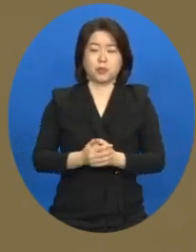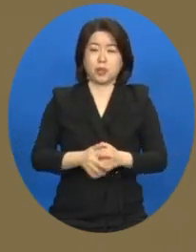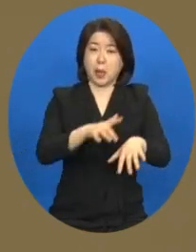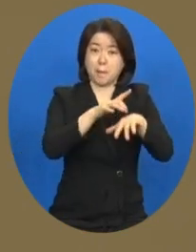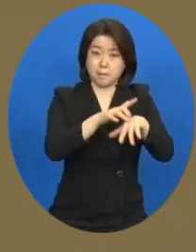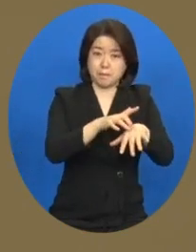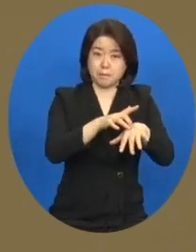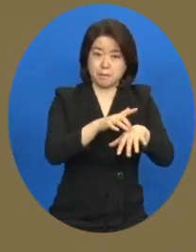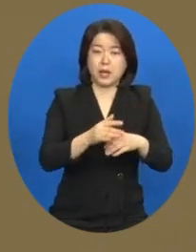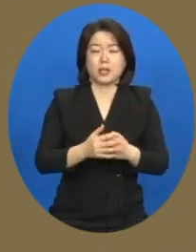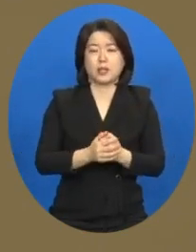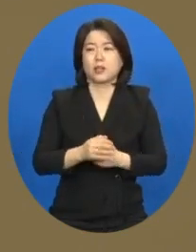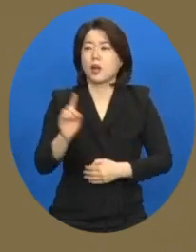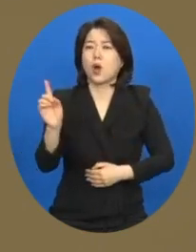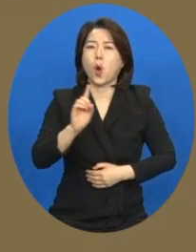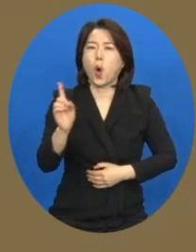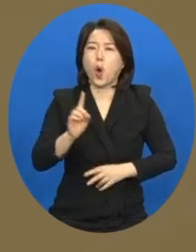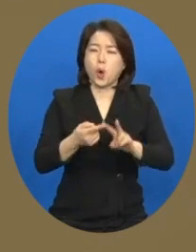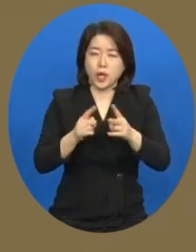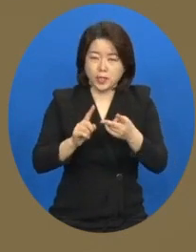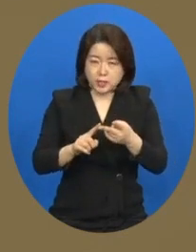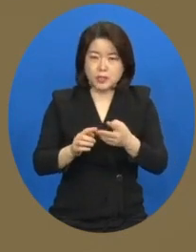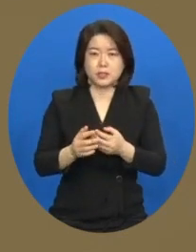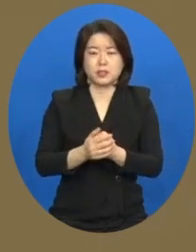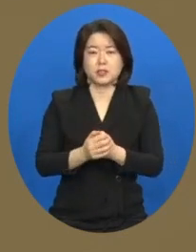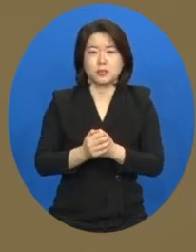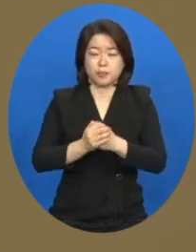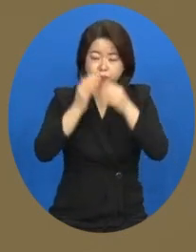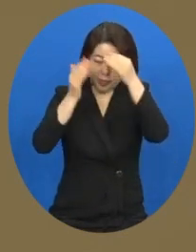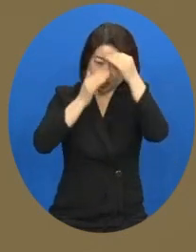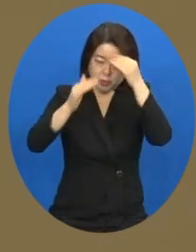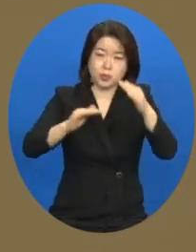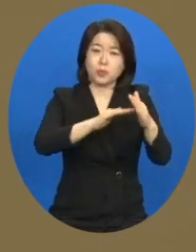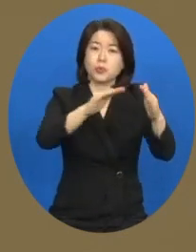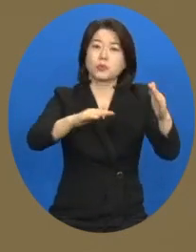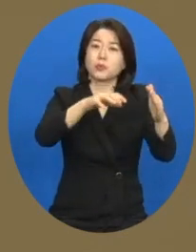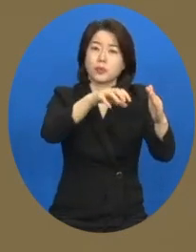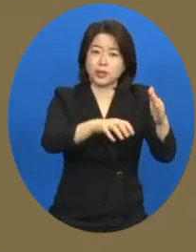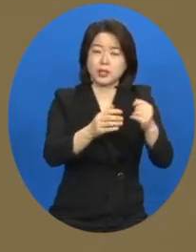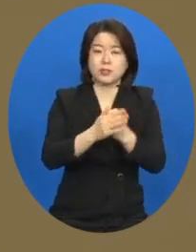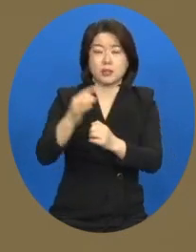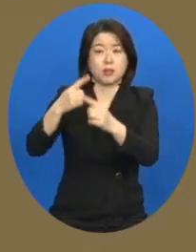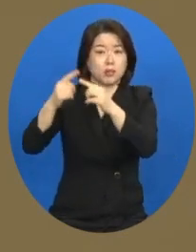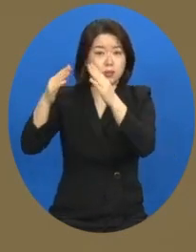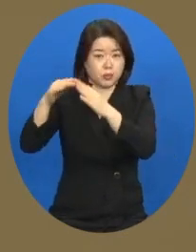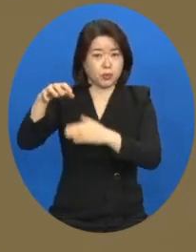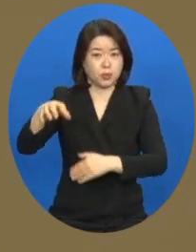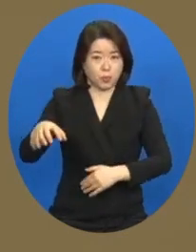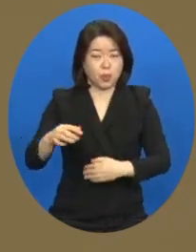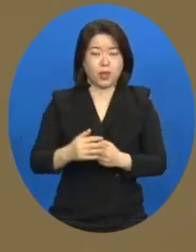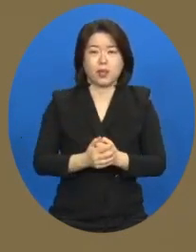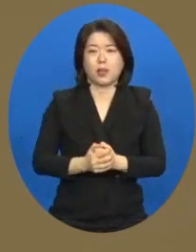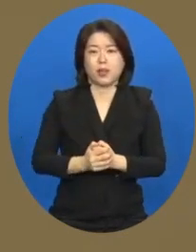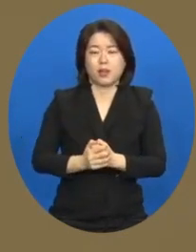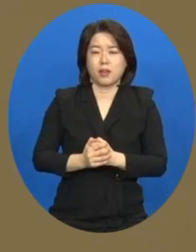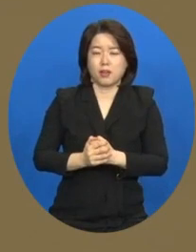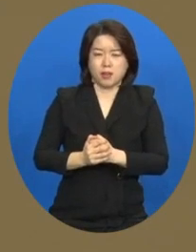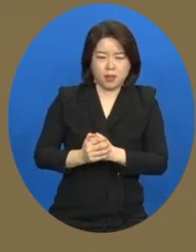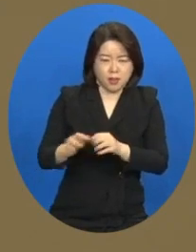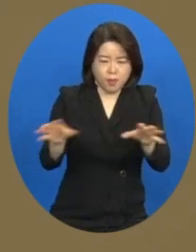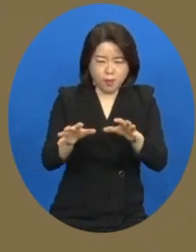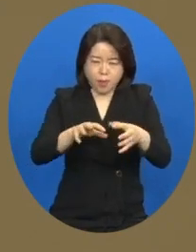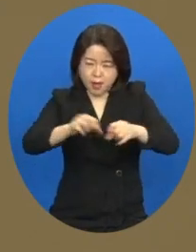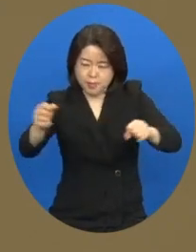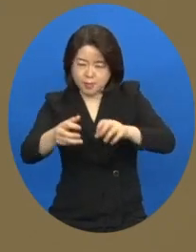마귀가 어떻게 해서든지 성도의 가정 그리고 교회를 흔들고